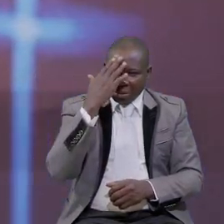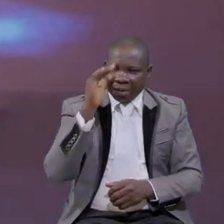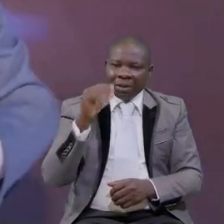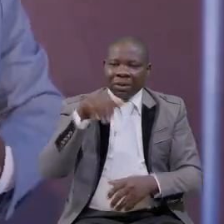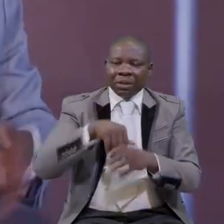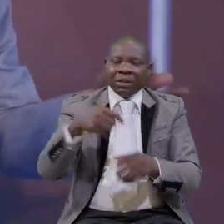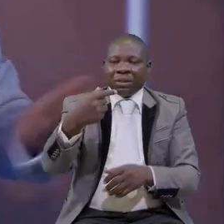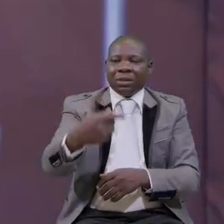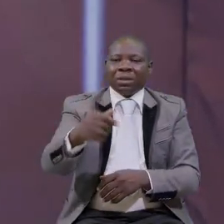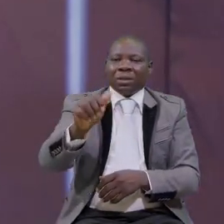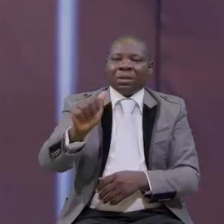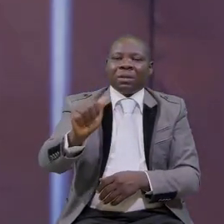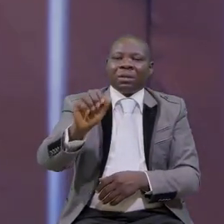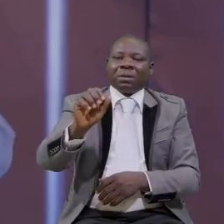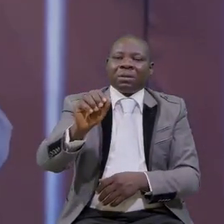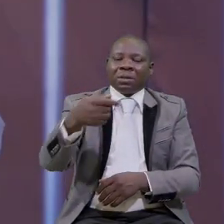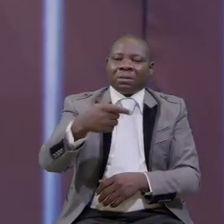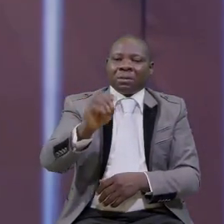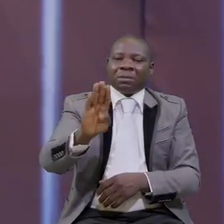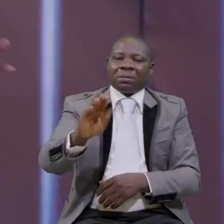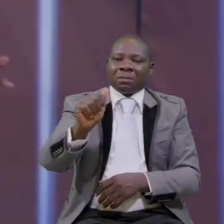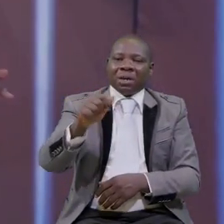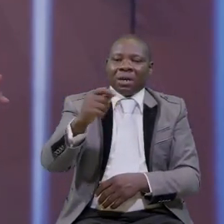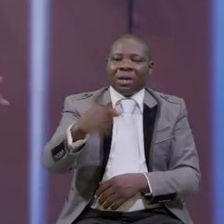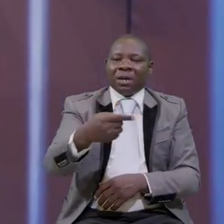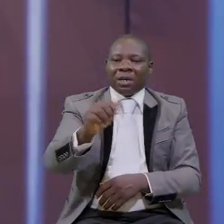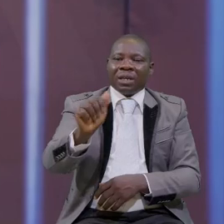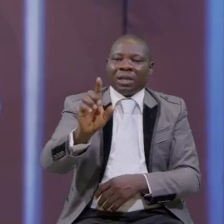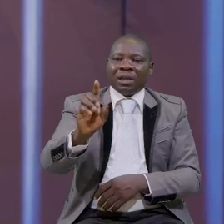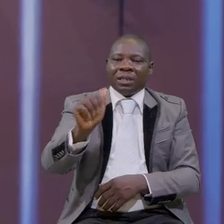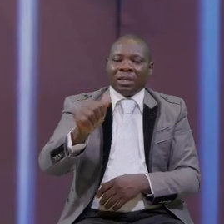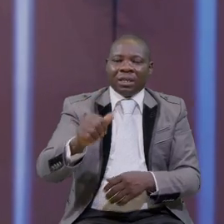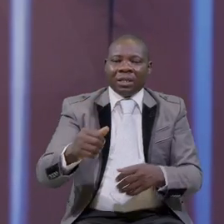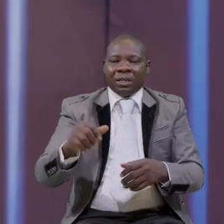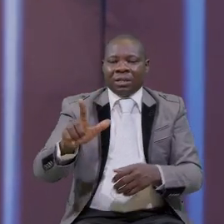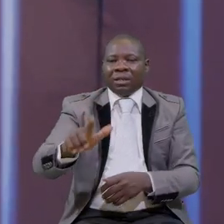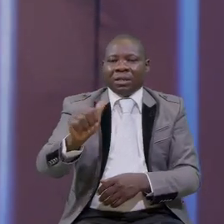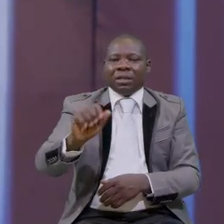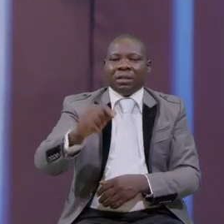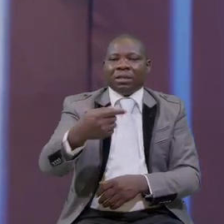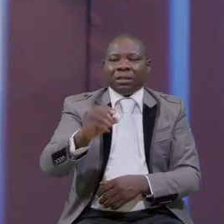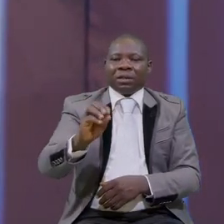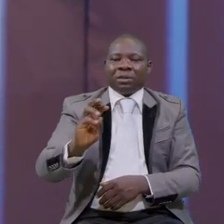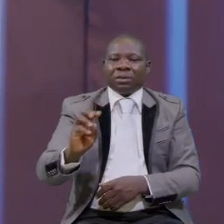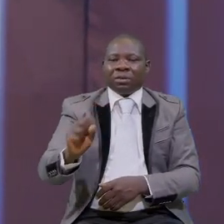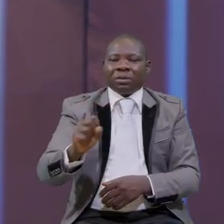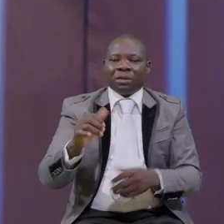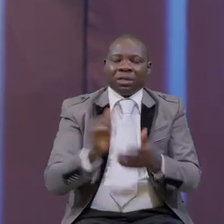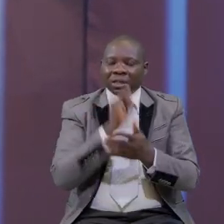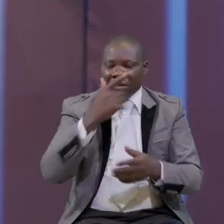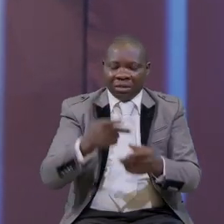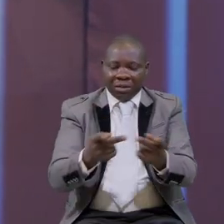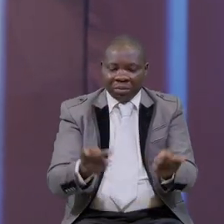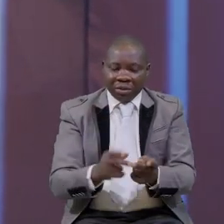À Bagada, Lagos, c'est là où On sort